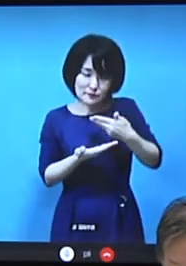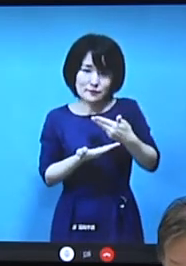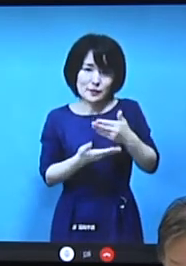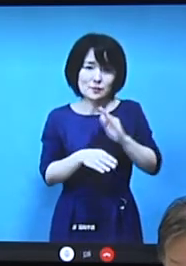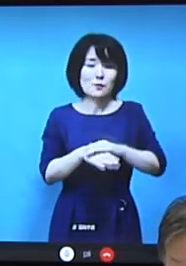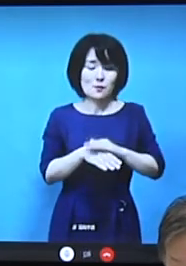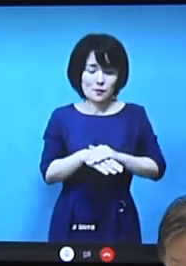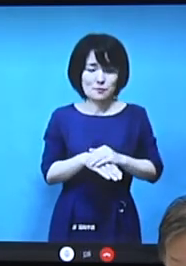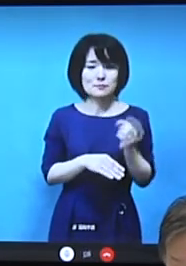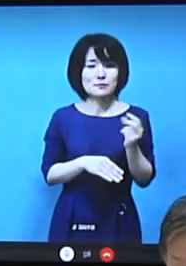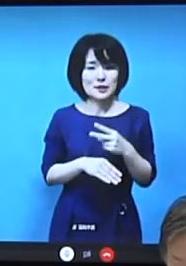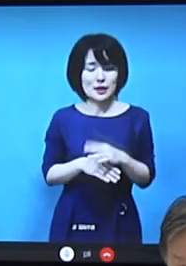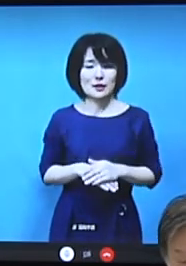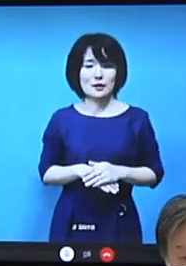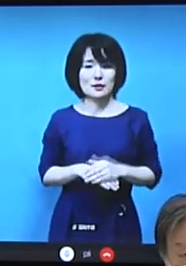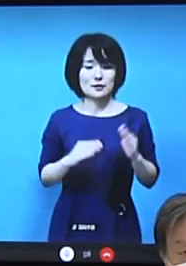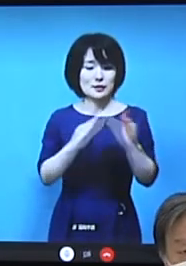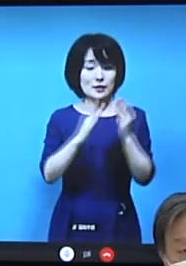か、